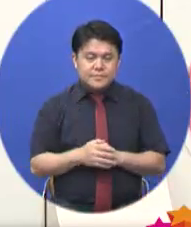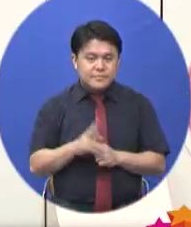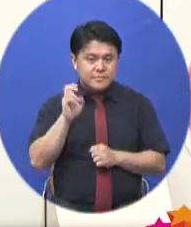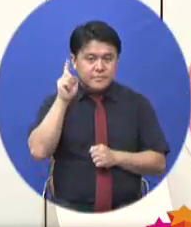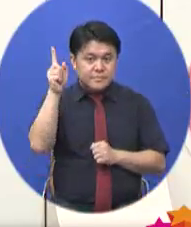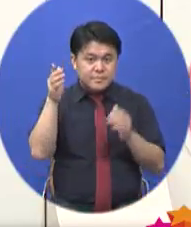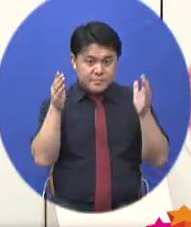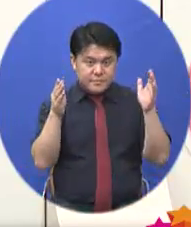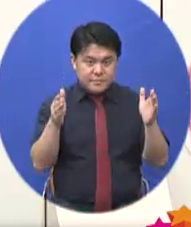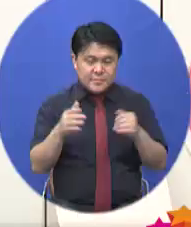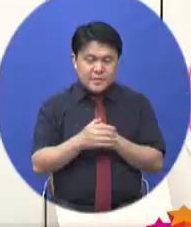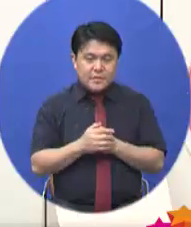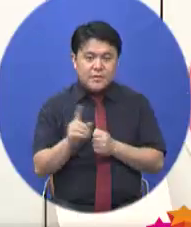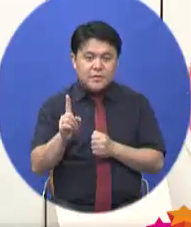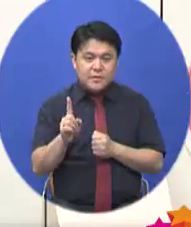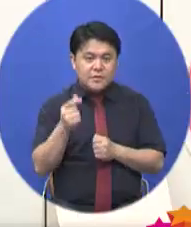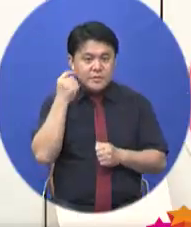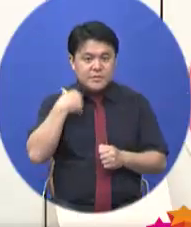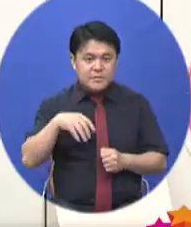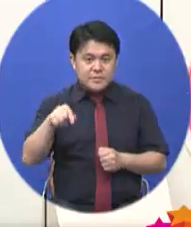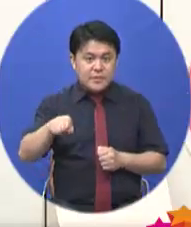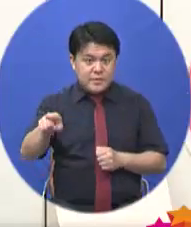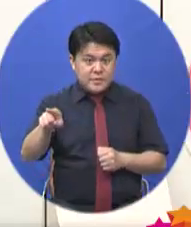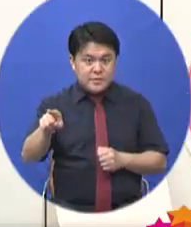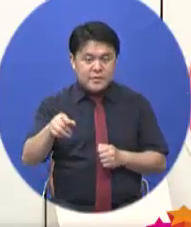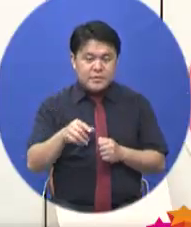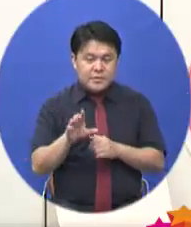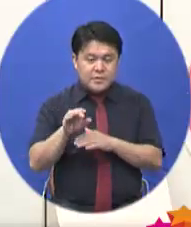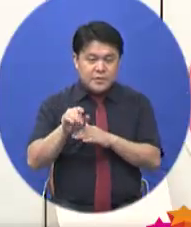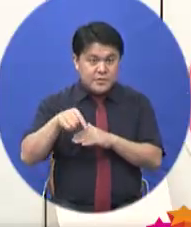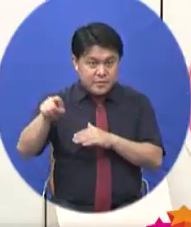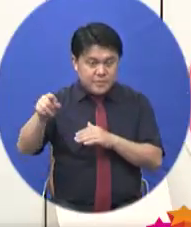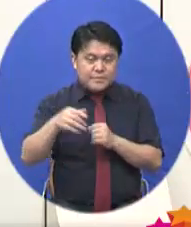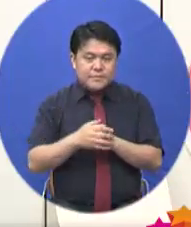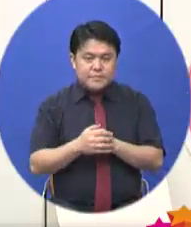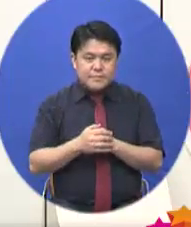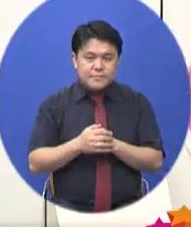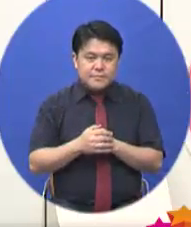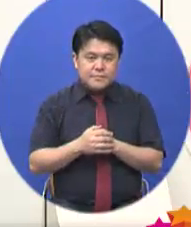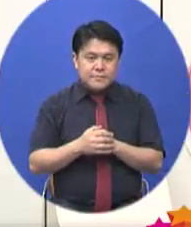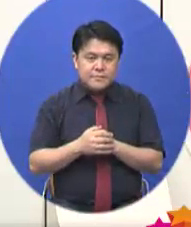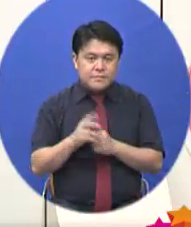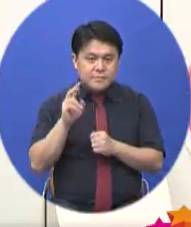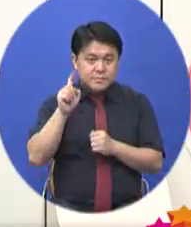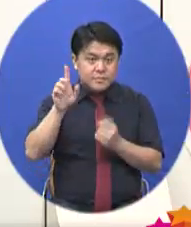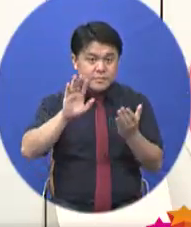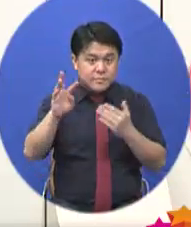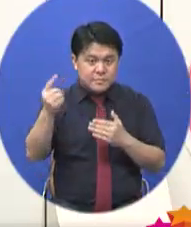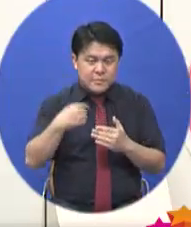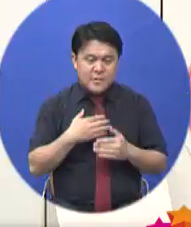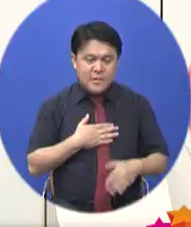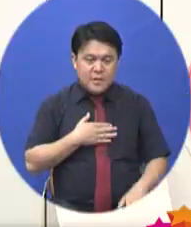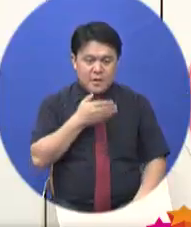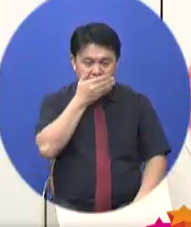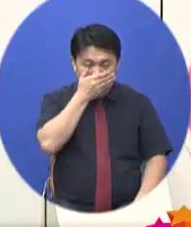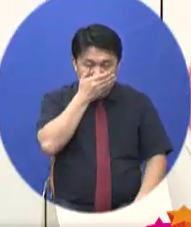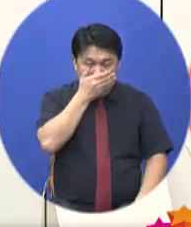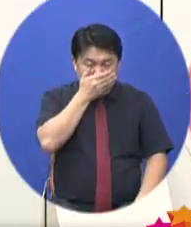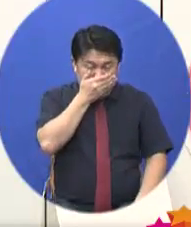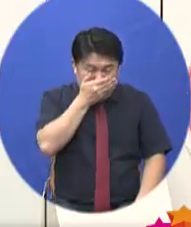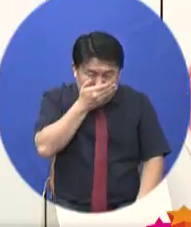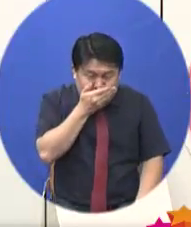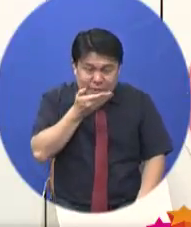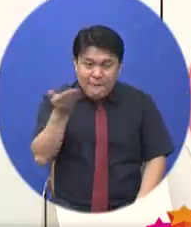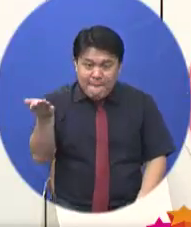동안 중국으로 그 방송 영화 촬영 갔어요. 네, 네. 그 3주 후에 오기 때문에 네. 전 또 우리